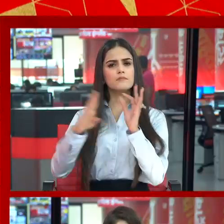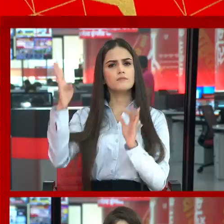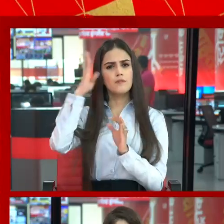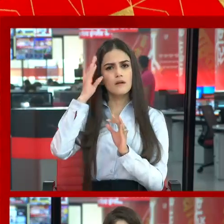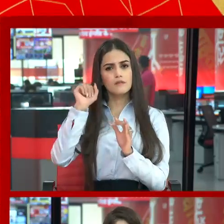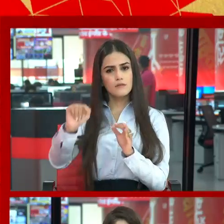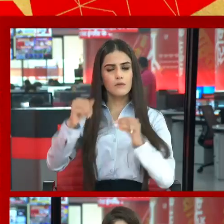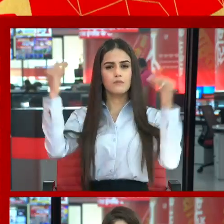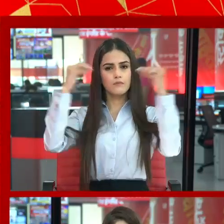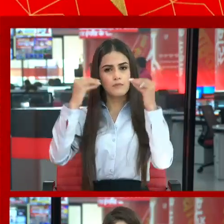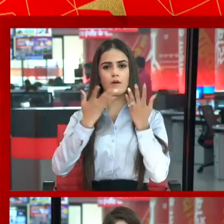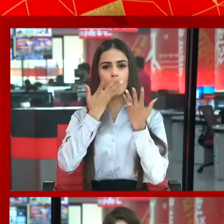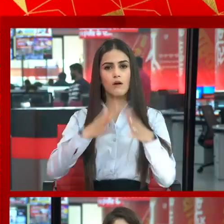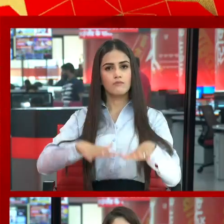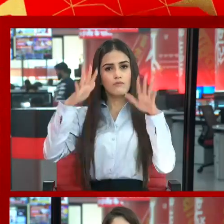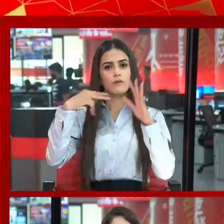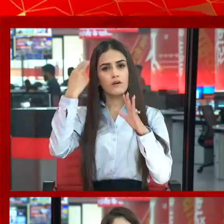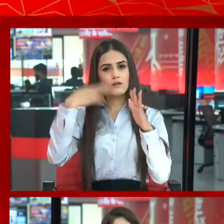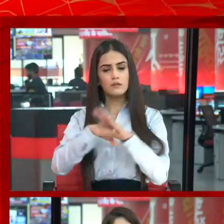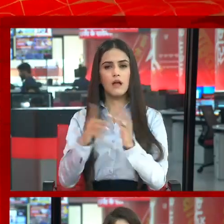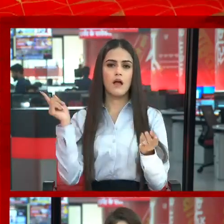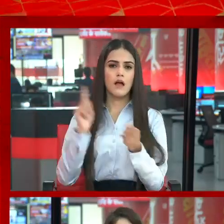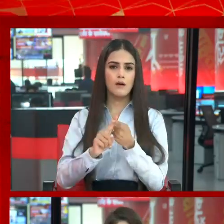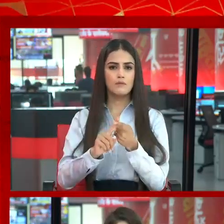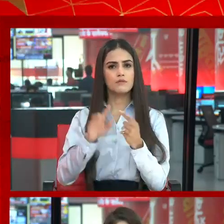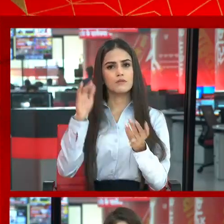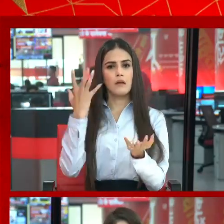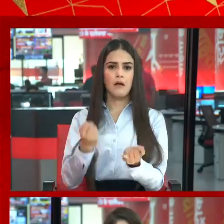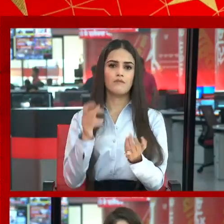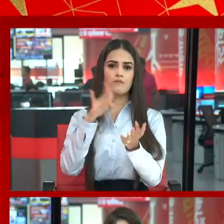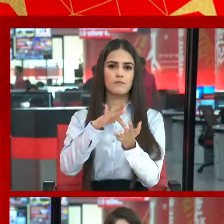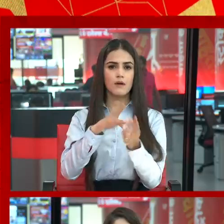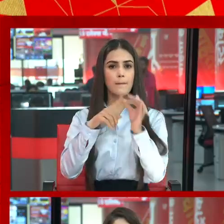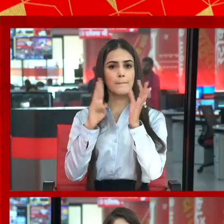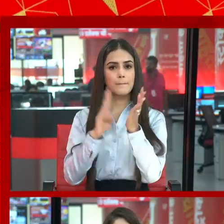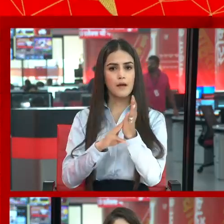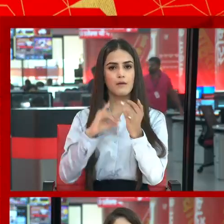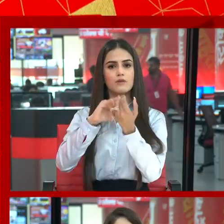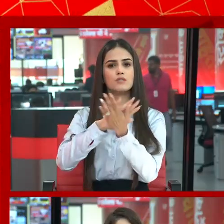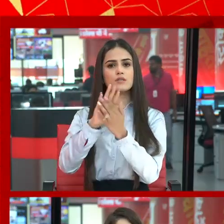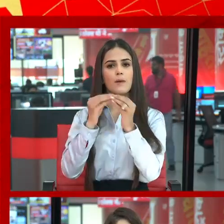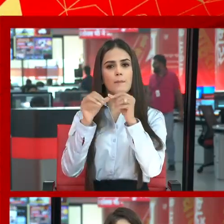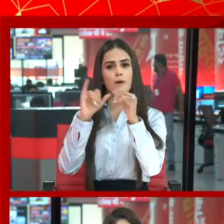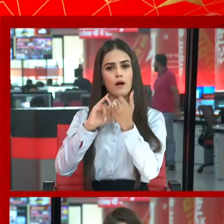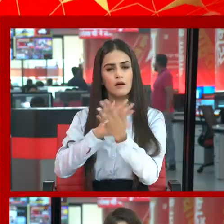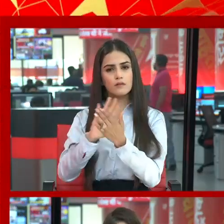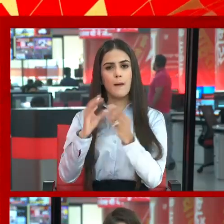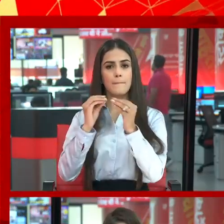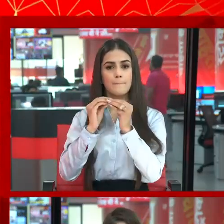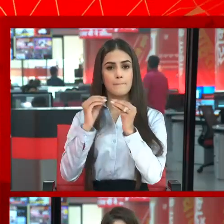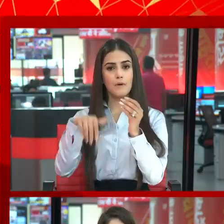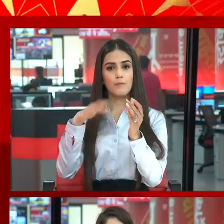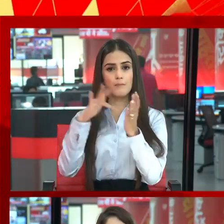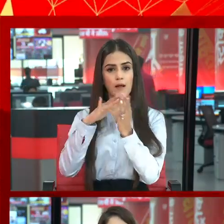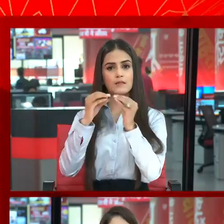पाकिस्तान में बाढ़ बारिश से हालात बिगड़ने के बाद वहां इमरजेंसी लागू कर दी गई है। पीएम शहबाज शरीफ ने ब्रिटेन दौरा रद्द कर दिया